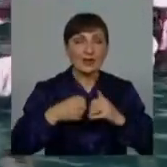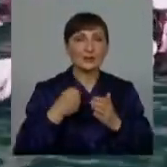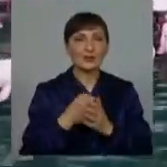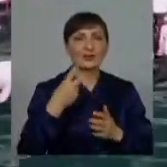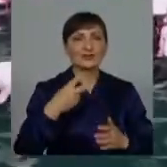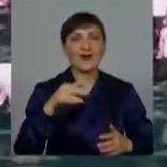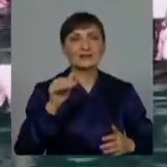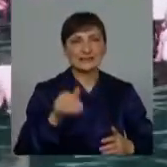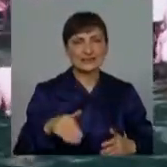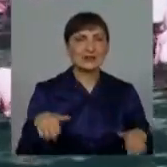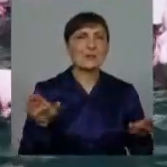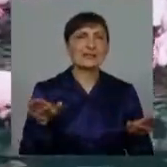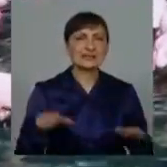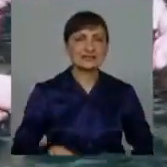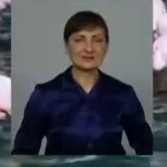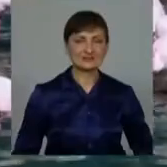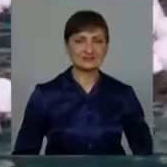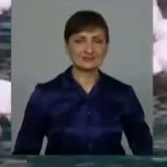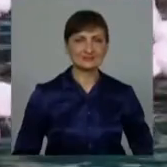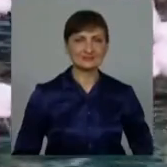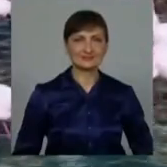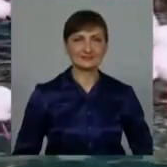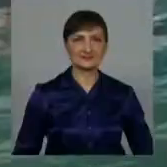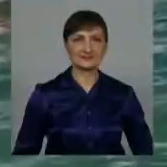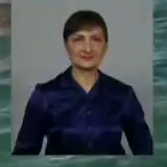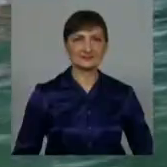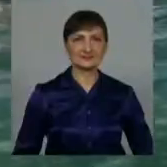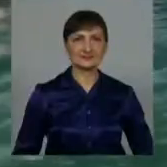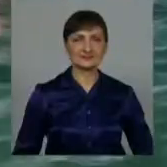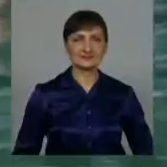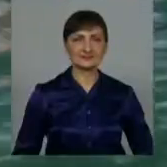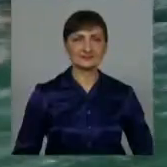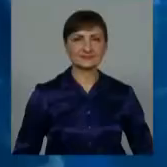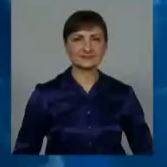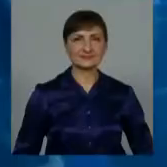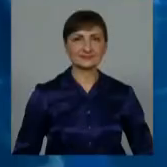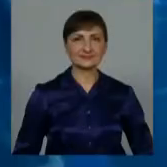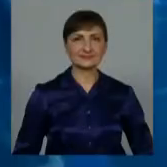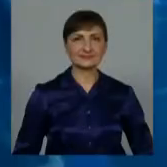20 тысяч фламинго.